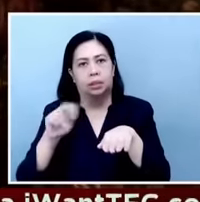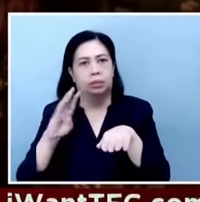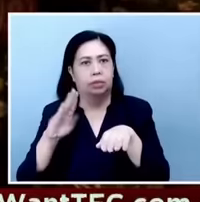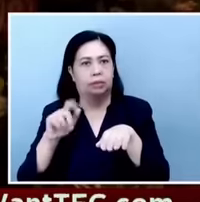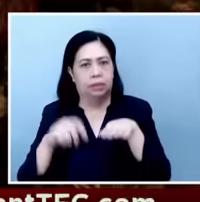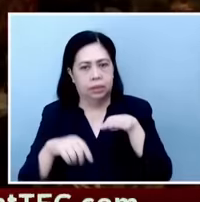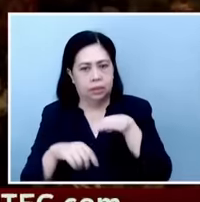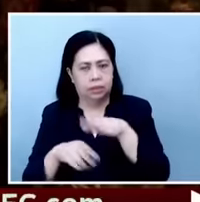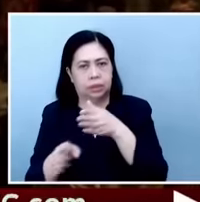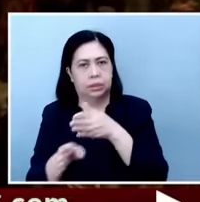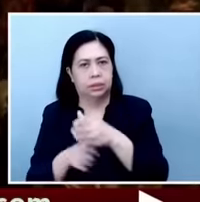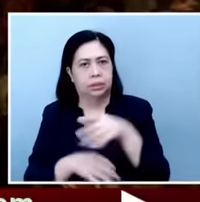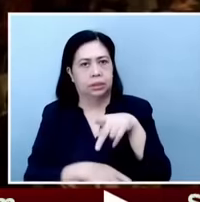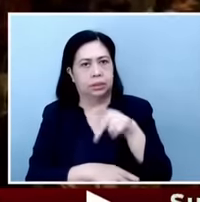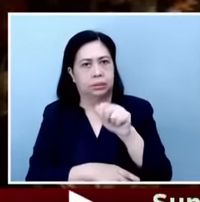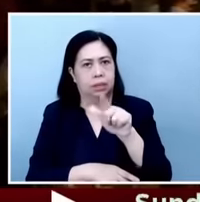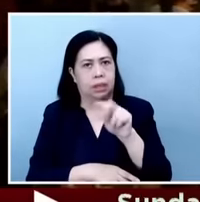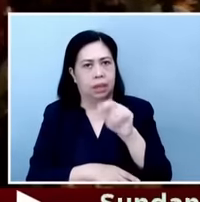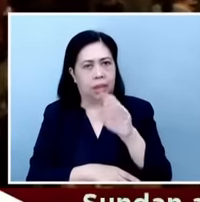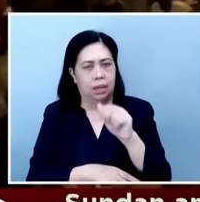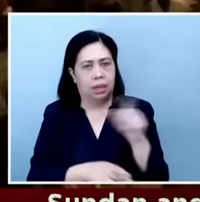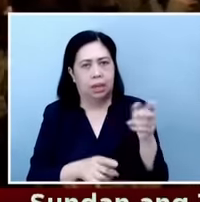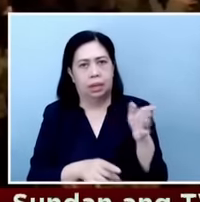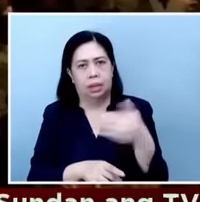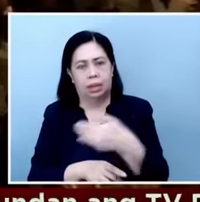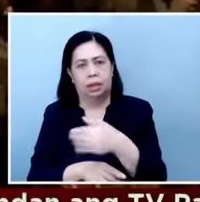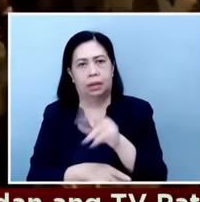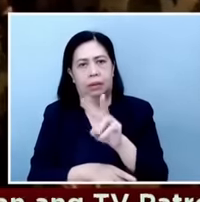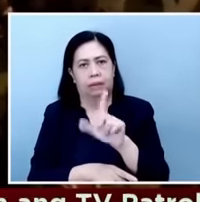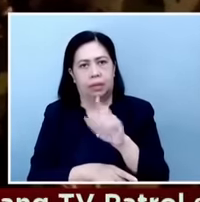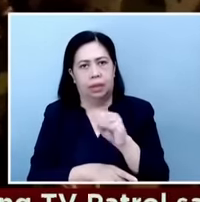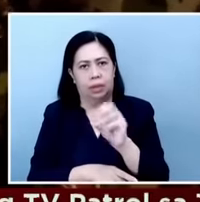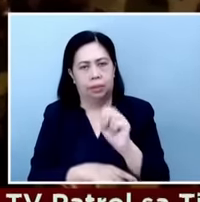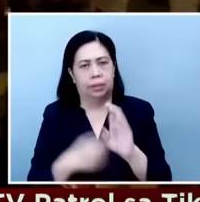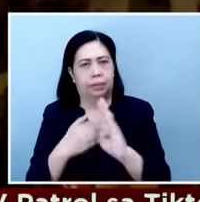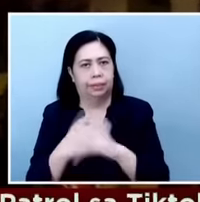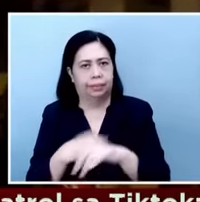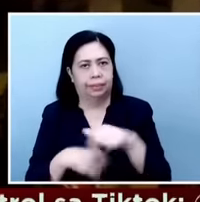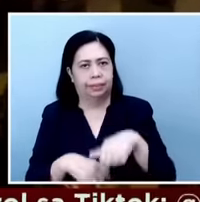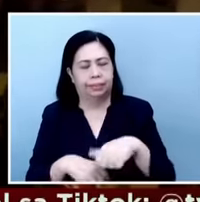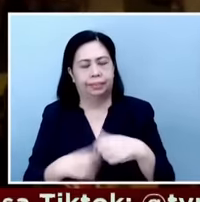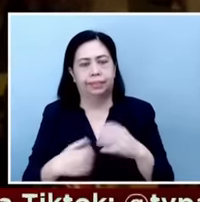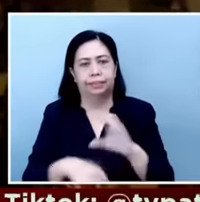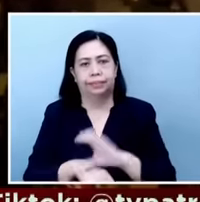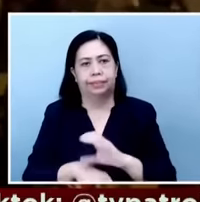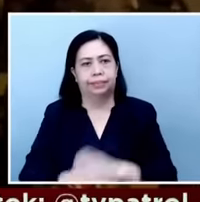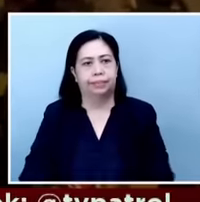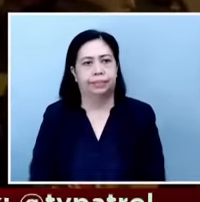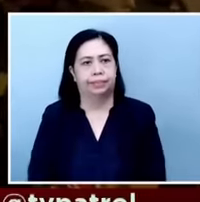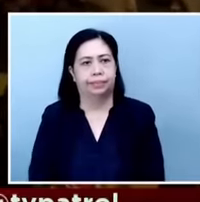yan sa Palangka, kanan ng Villalobos, pabalik dito sa Plaza Miranda. Kabayan.